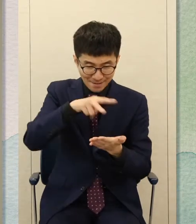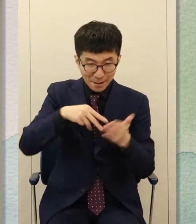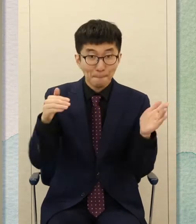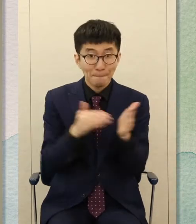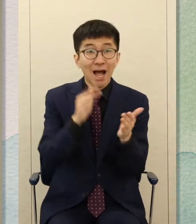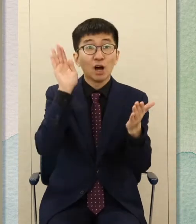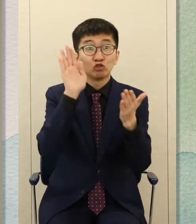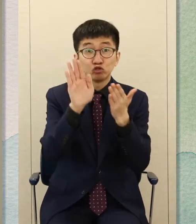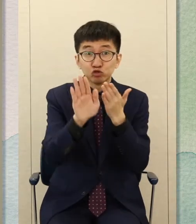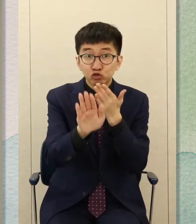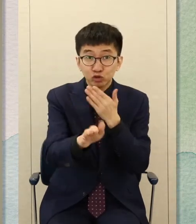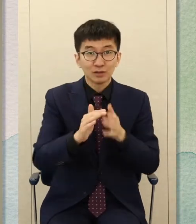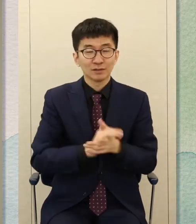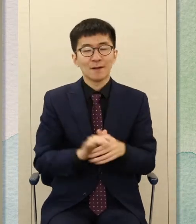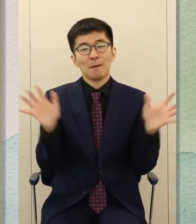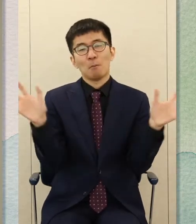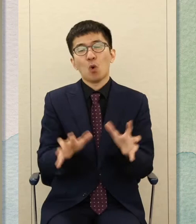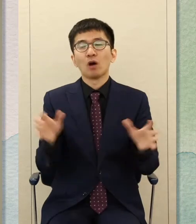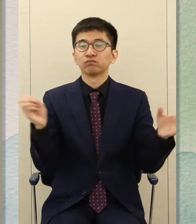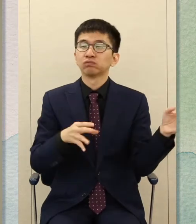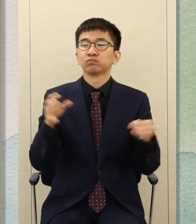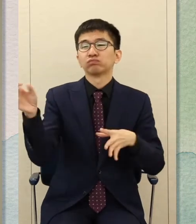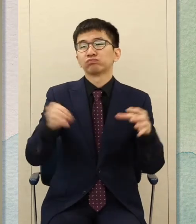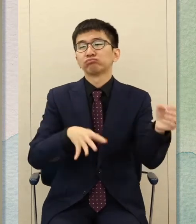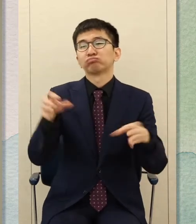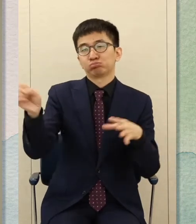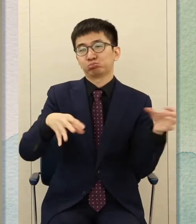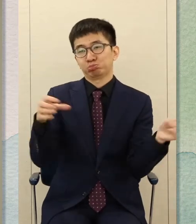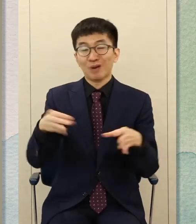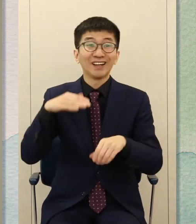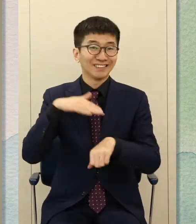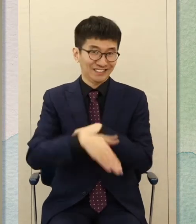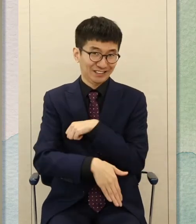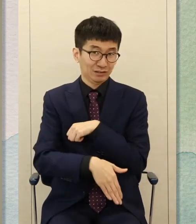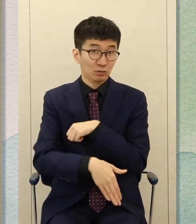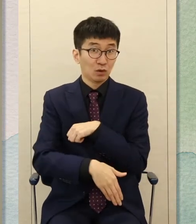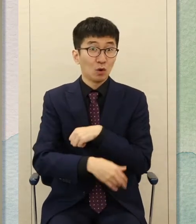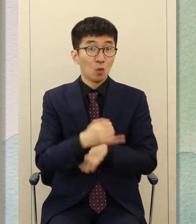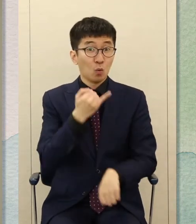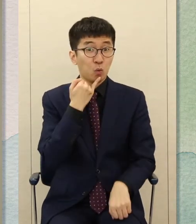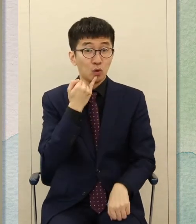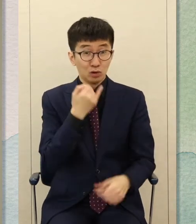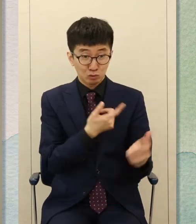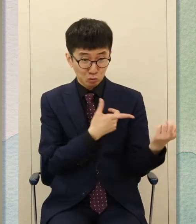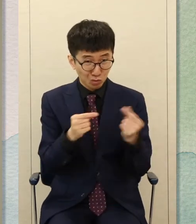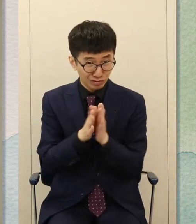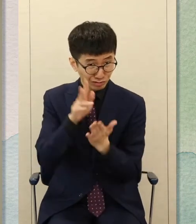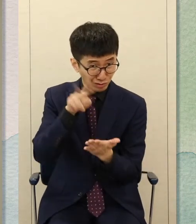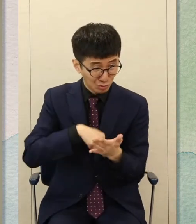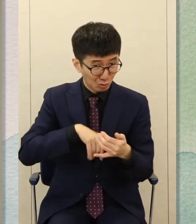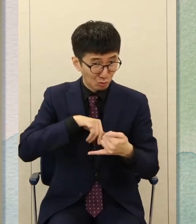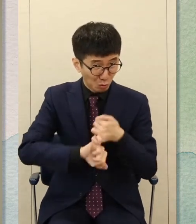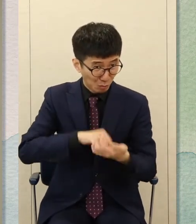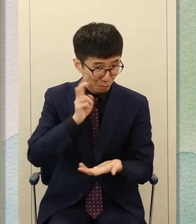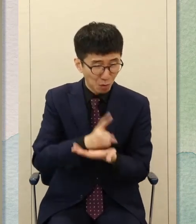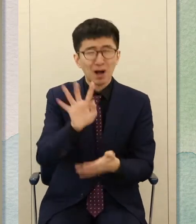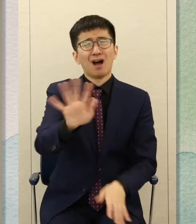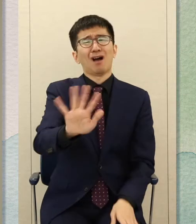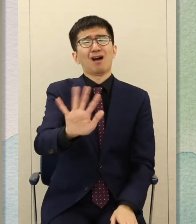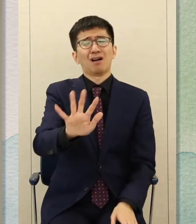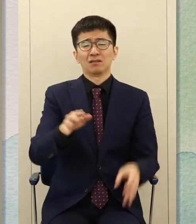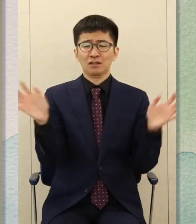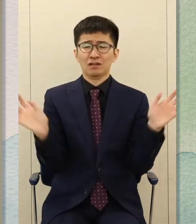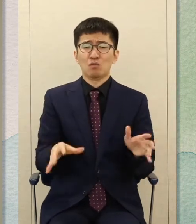와서 이야기하는 독서 모임이에요. 그런 것도 상당히 저는 같은 책을 꼭 읽어야 될 이유는 없거든요.